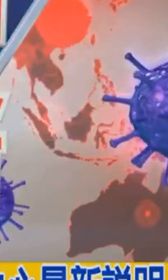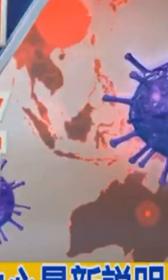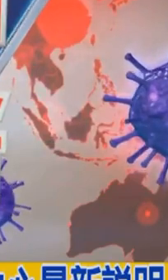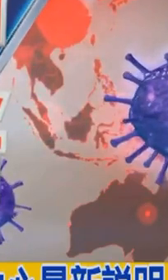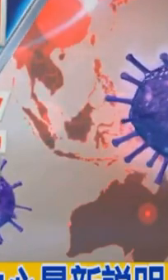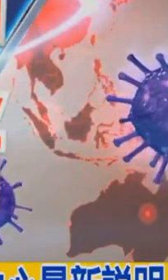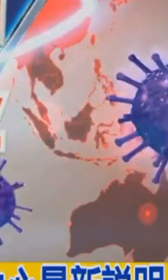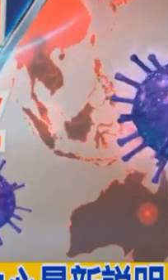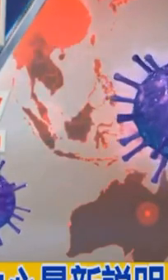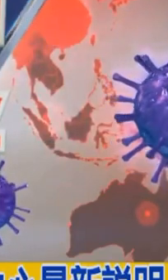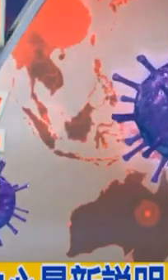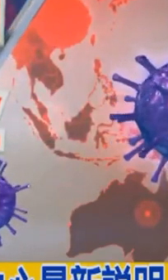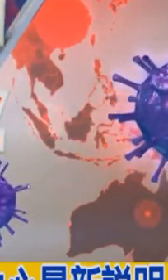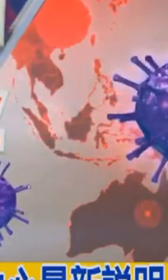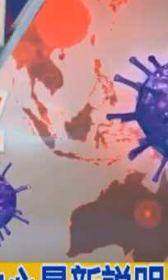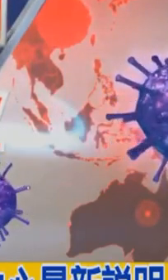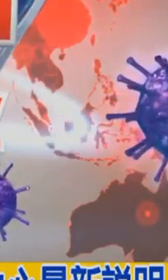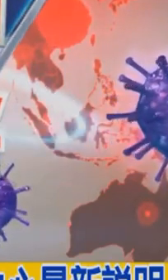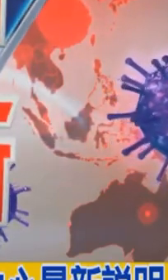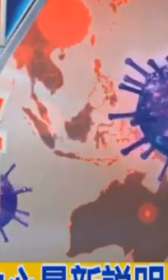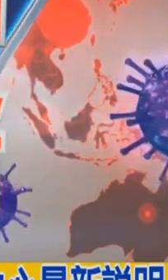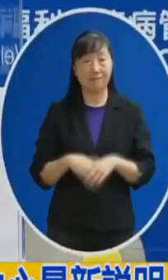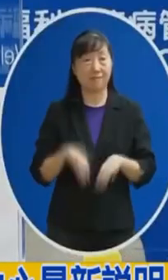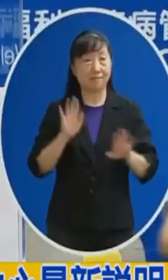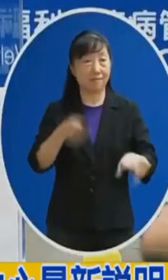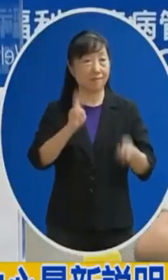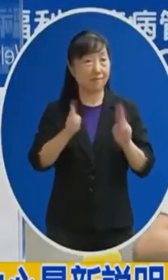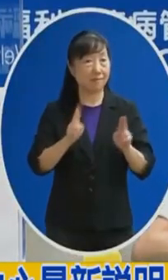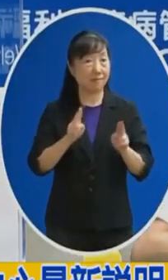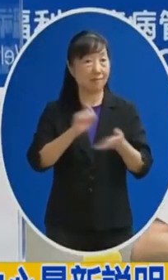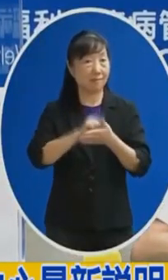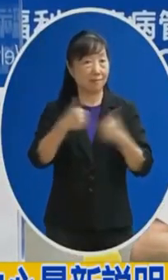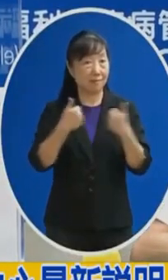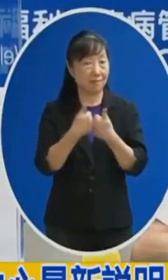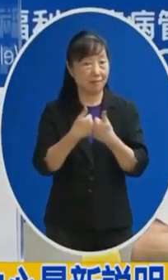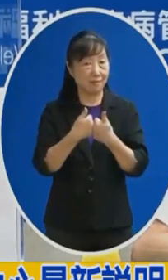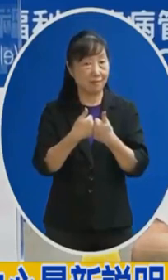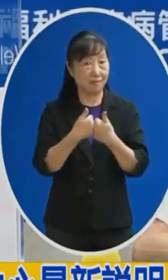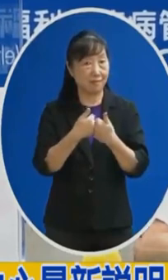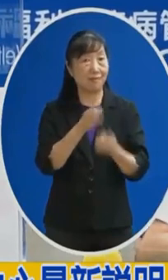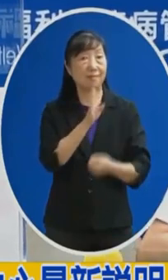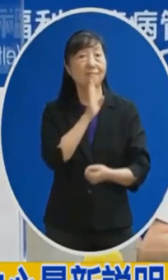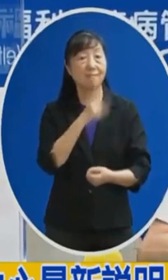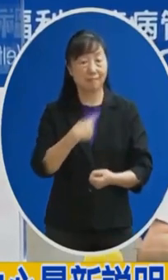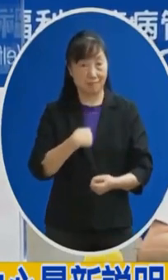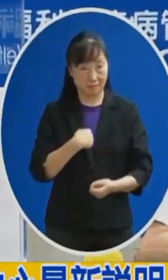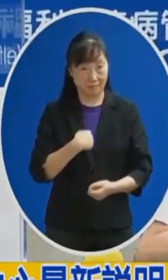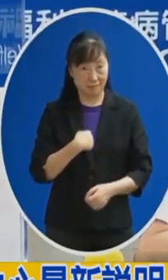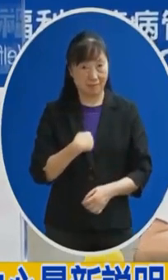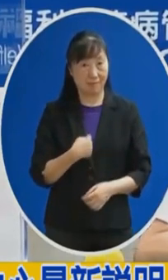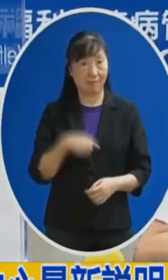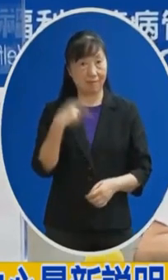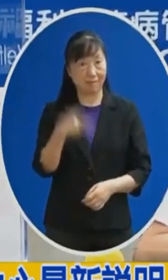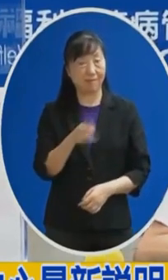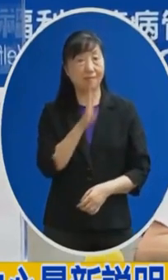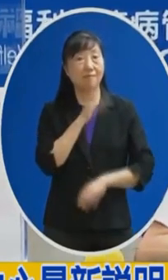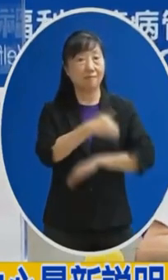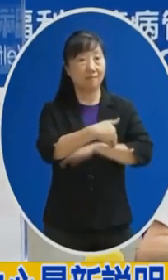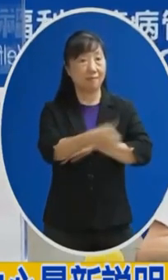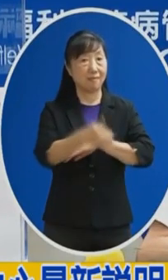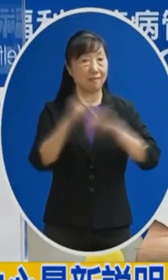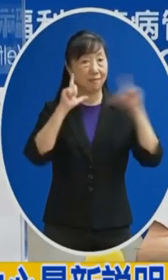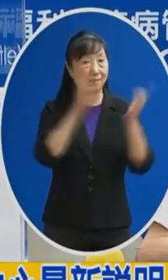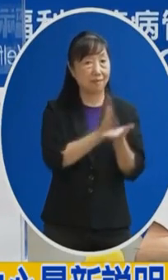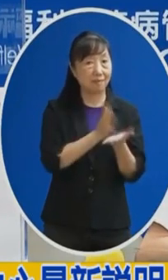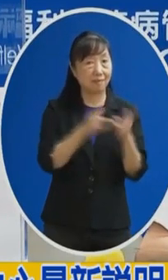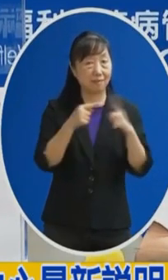万剂的疫苗抵达台湾，我们来听指挥中心的最新说法。 指挥中心的记者会就由我还有庄